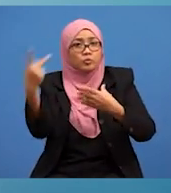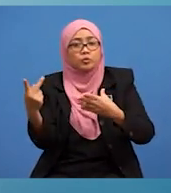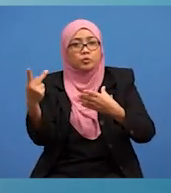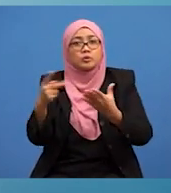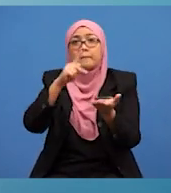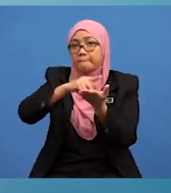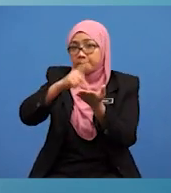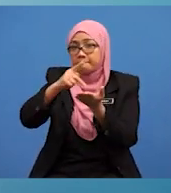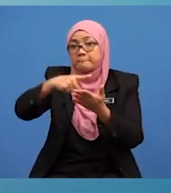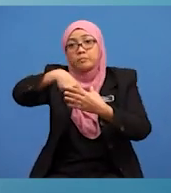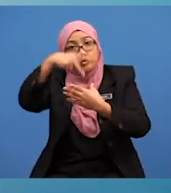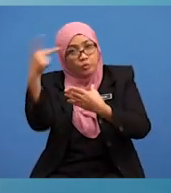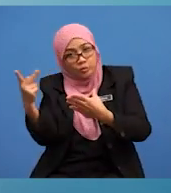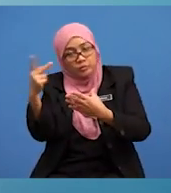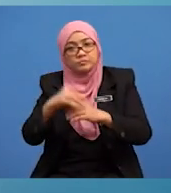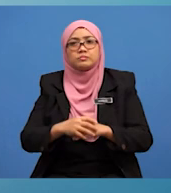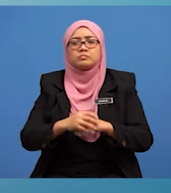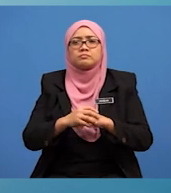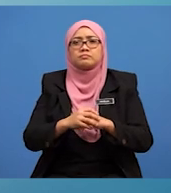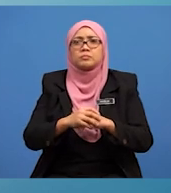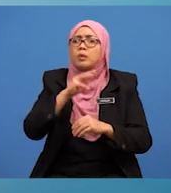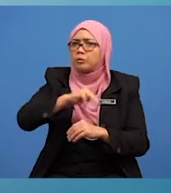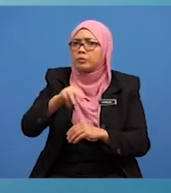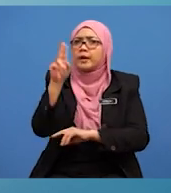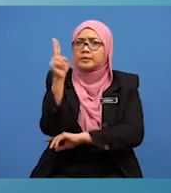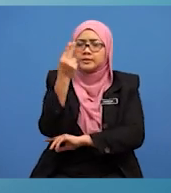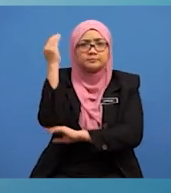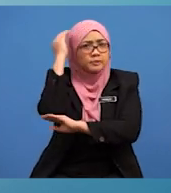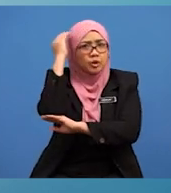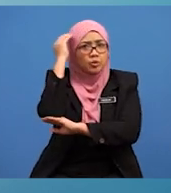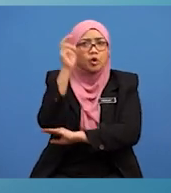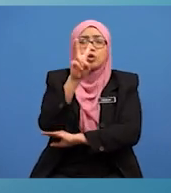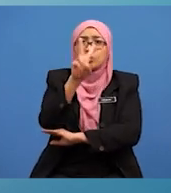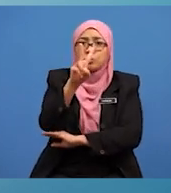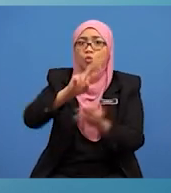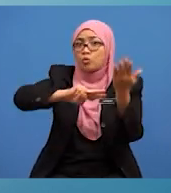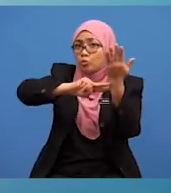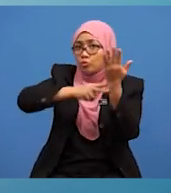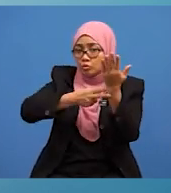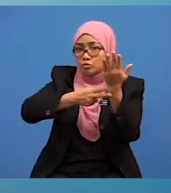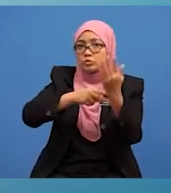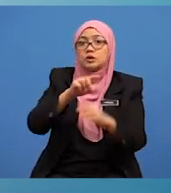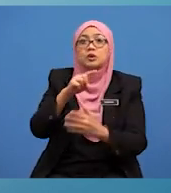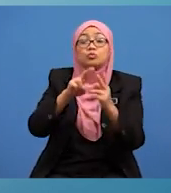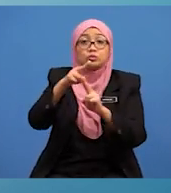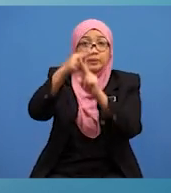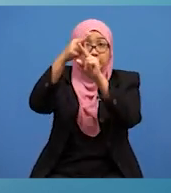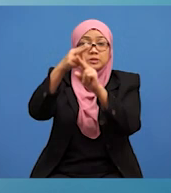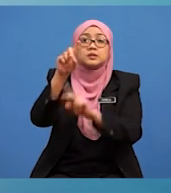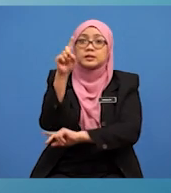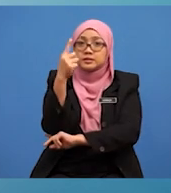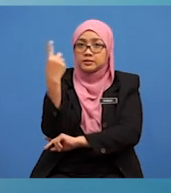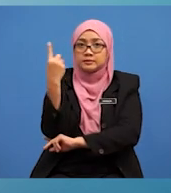bagaimanapun, murid-murid hanya perlu tahu 20 unsur yang pertama sahaja, iaitu bermula dengan unsur